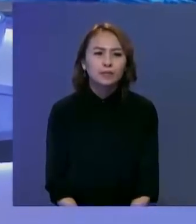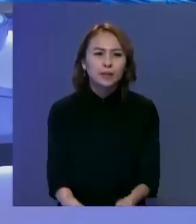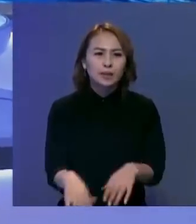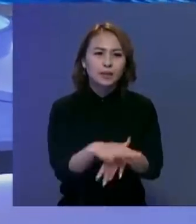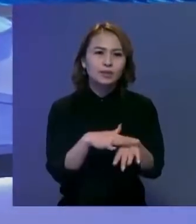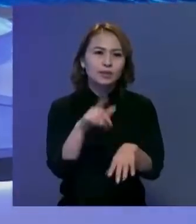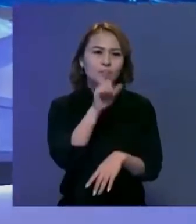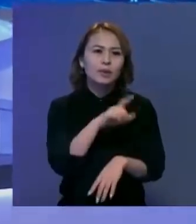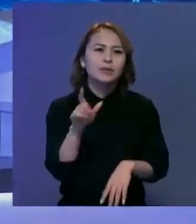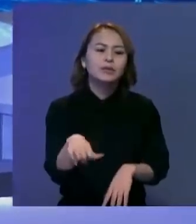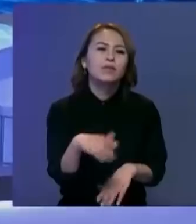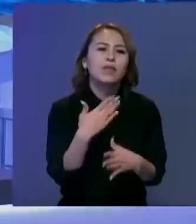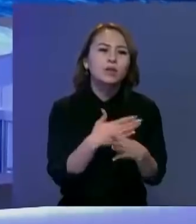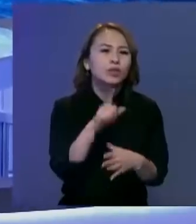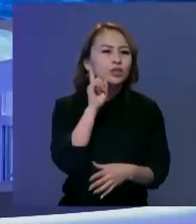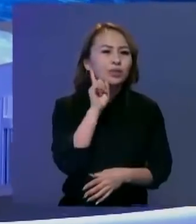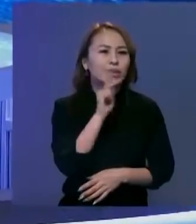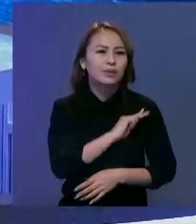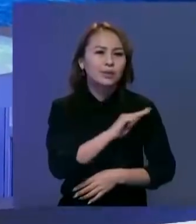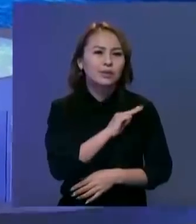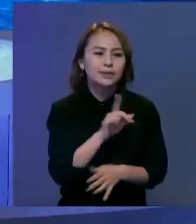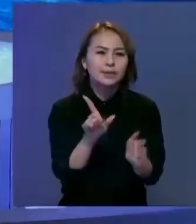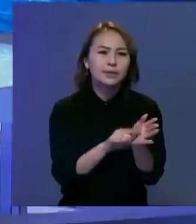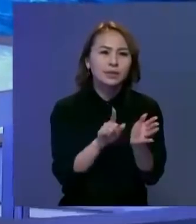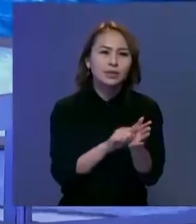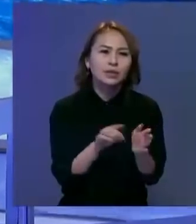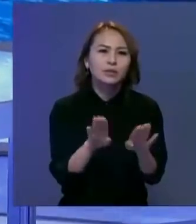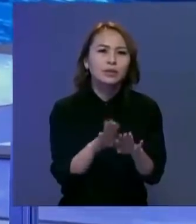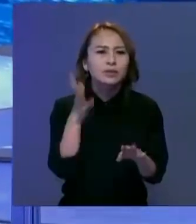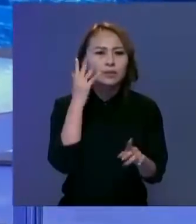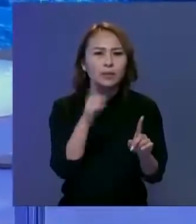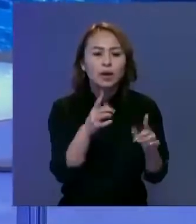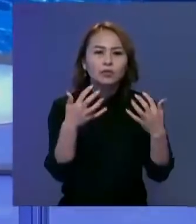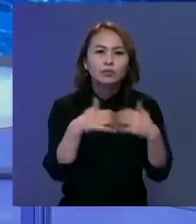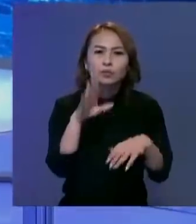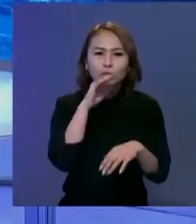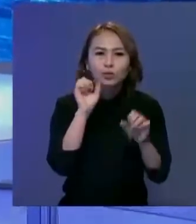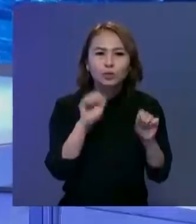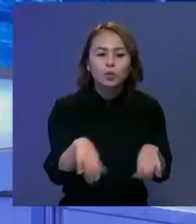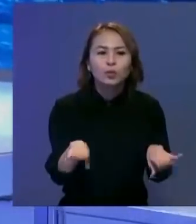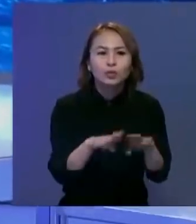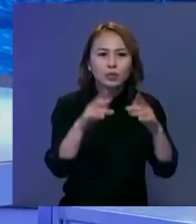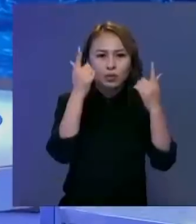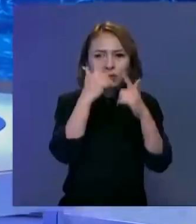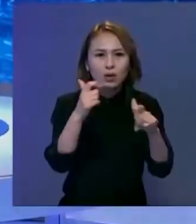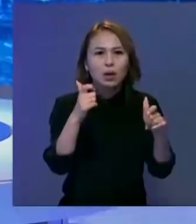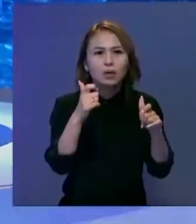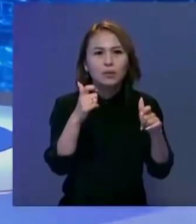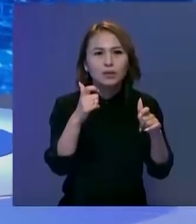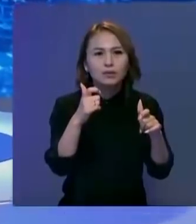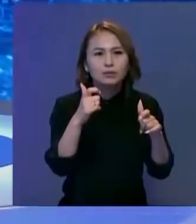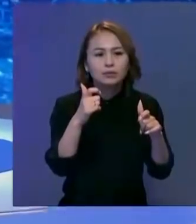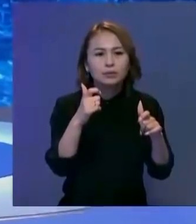Елімізде азыматтардың волонтерлық қызмет кезеңі зейнетке шыққанда есепке алынуы мүмкін. Бұл тауарлы